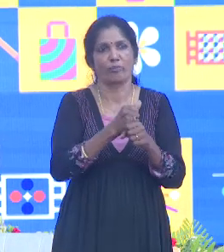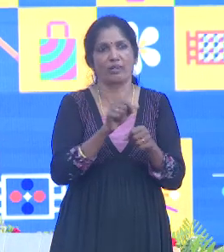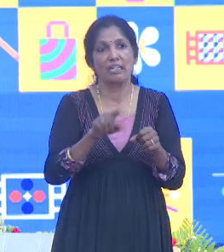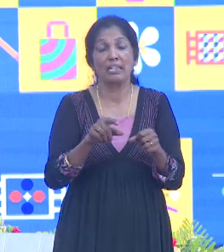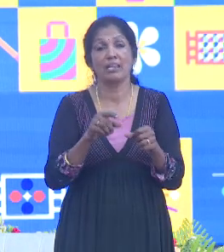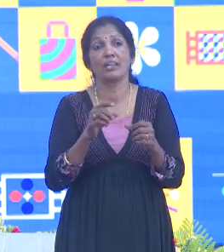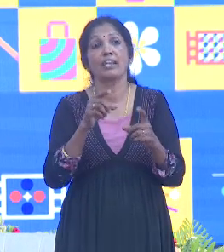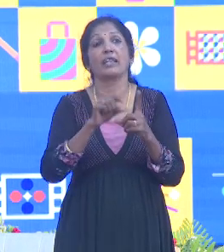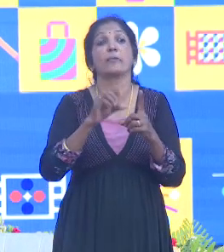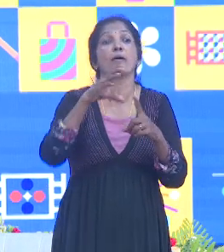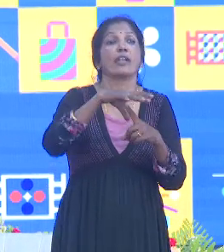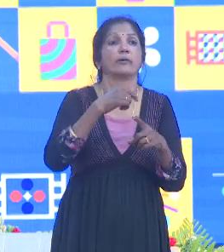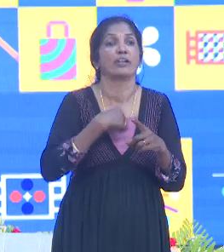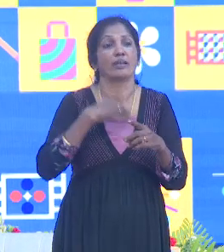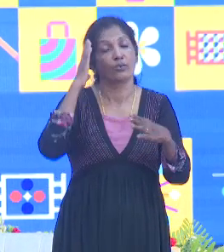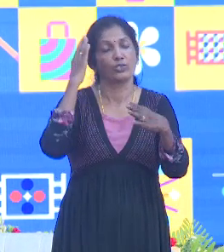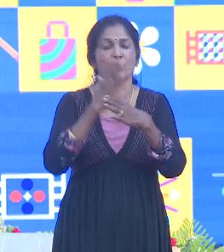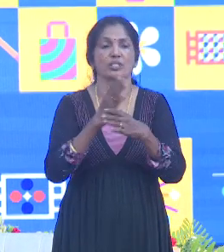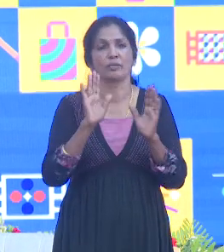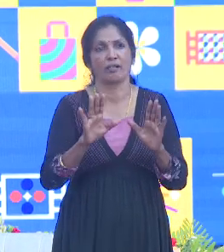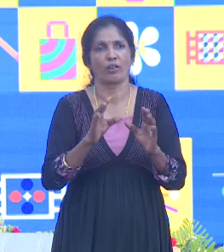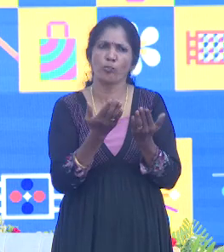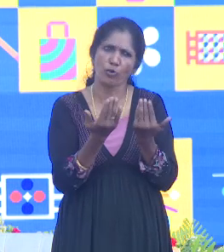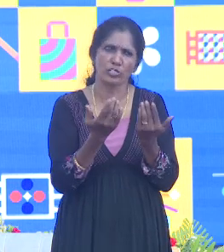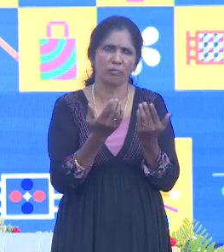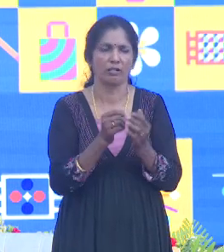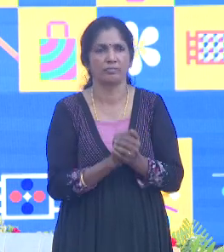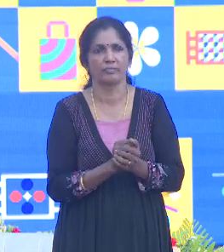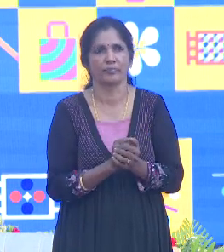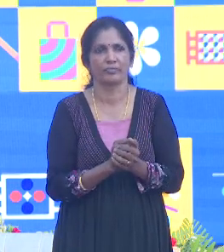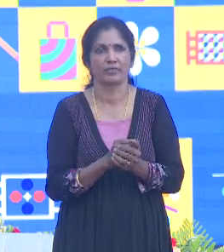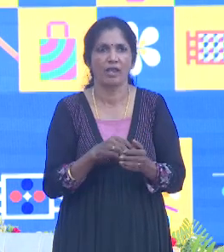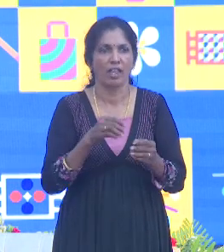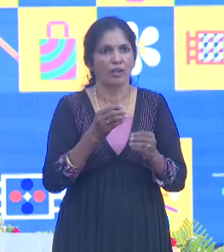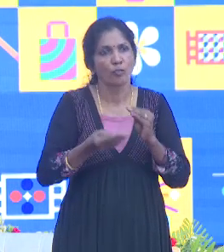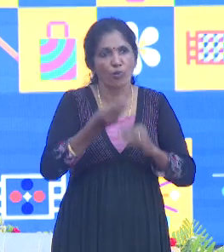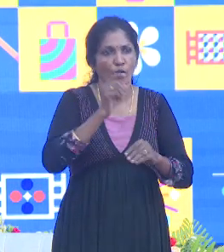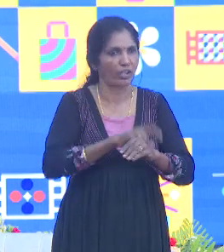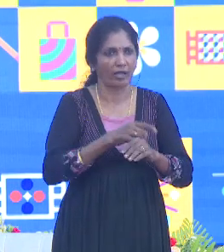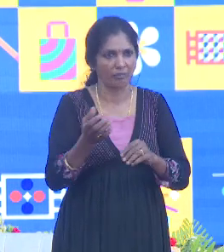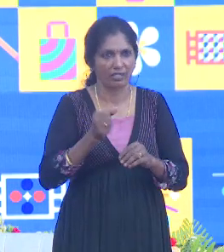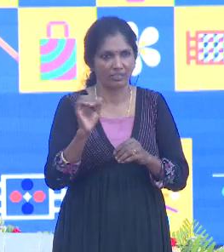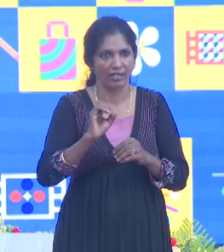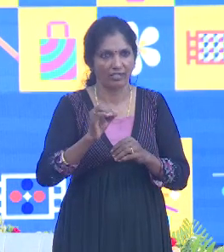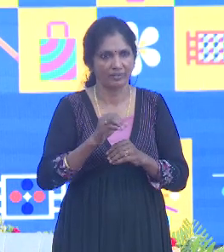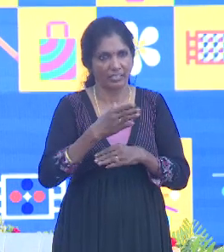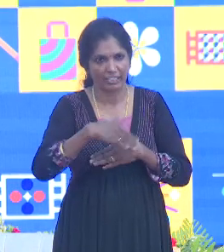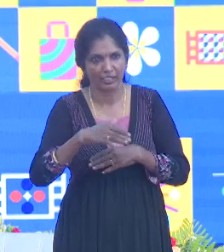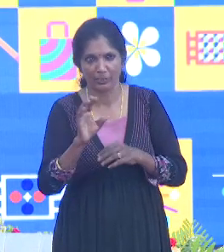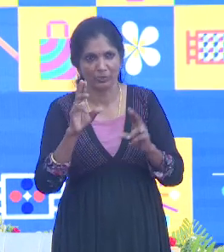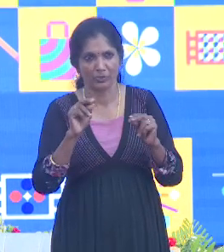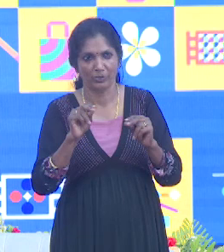വകുപ്പിന് കഴിയും എന്ന നല്ല വിശ്വാസം എനിക്കുണ്ട്. ഞാൻ അധിക സമയമെടുക്കുകയല്ല. ഇവിടെ